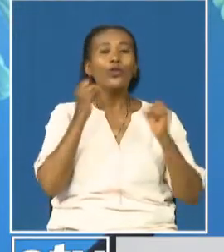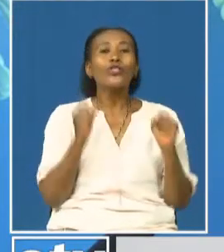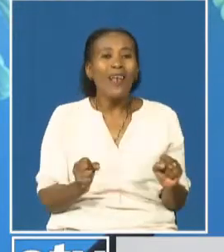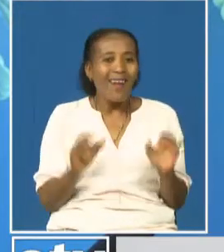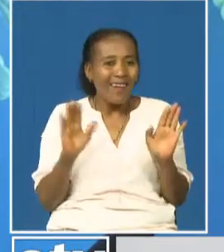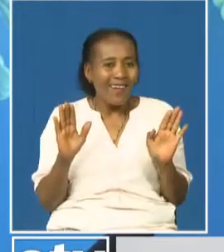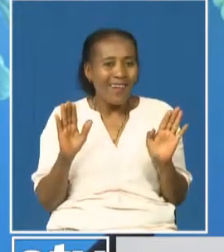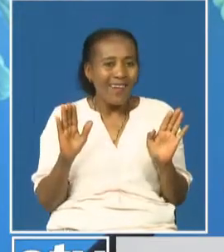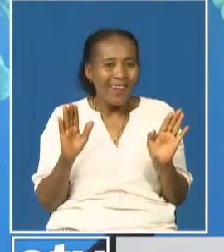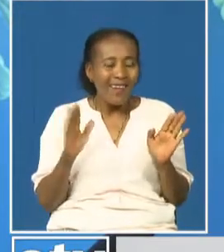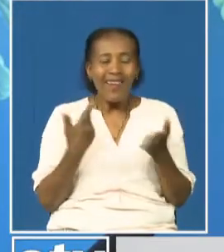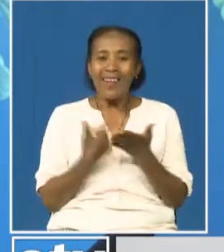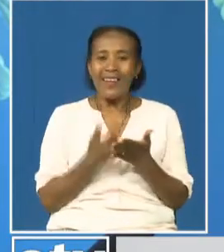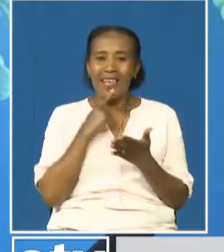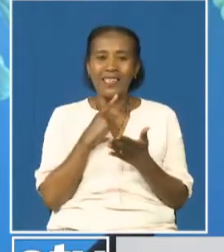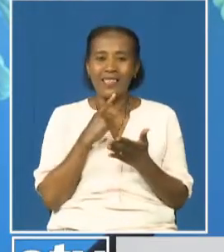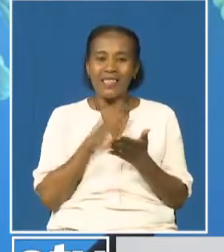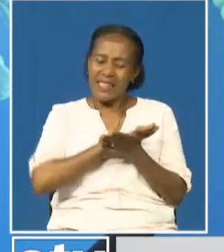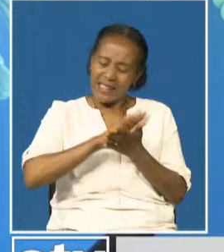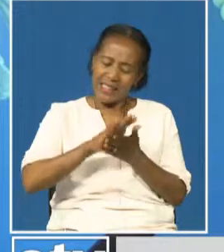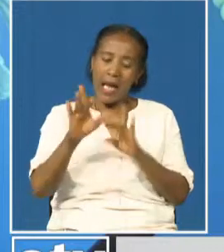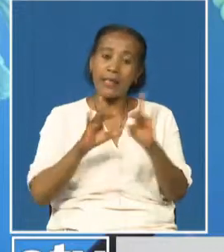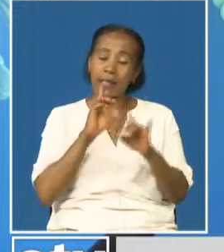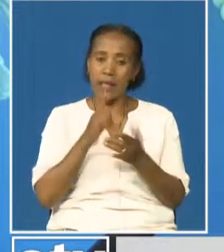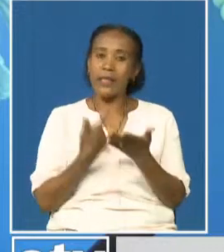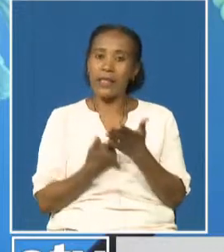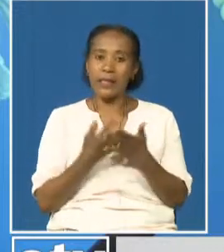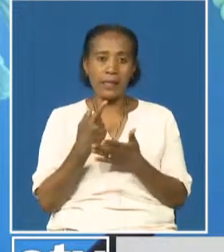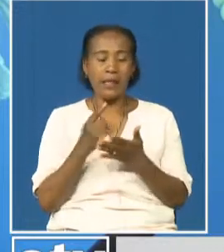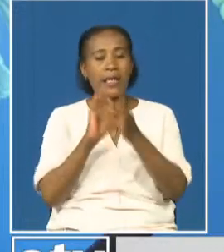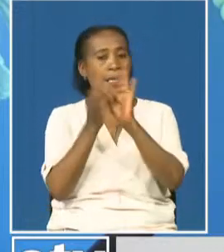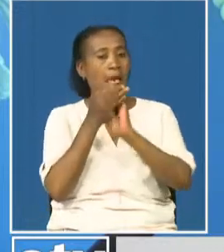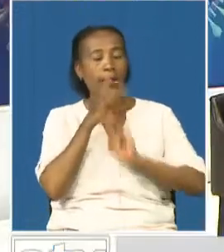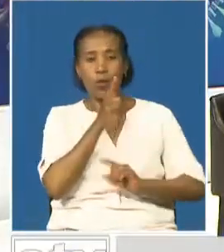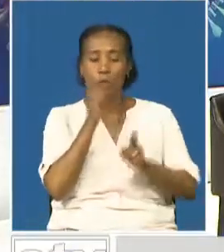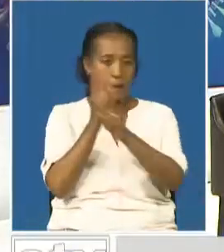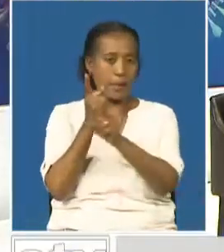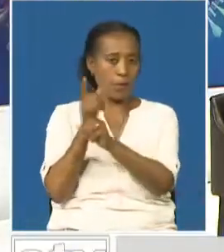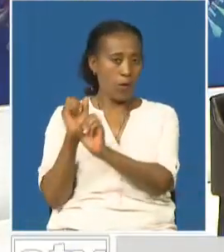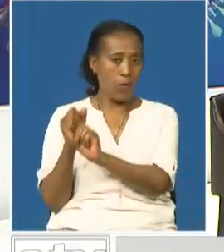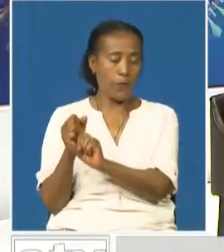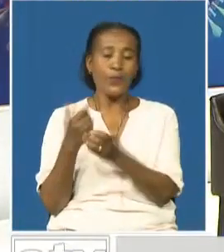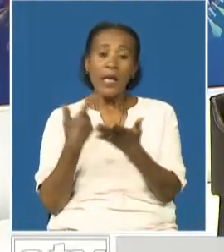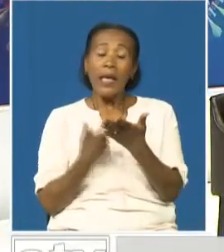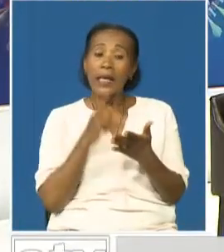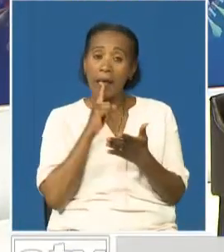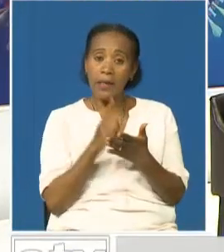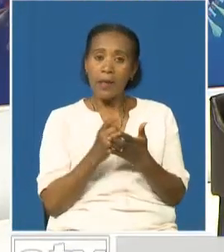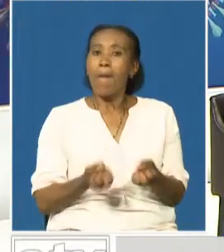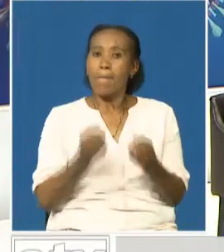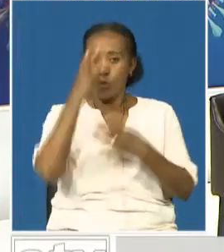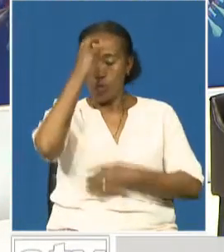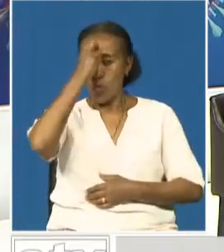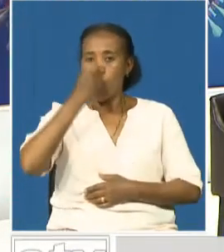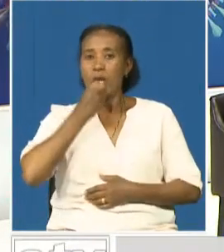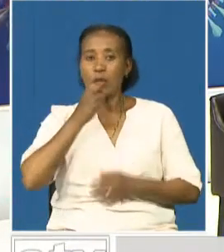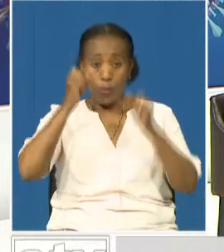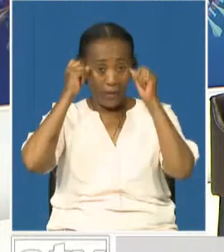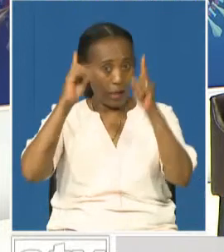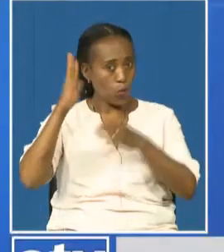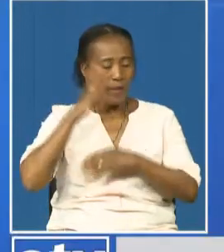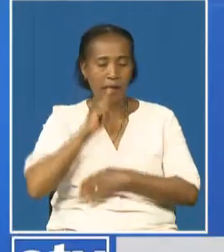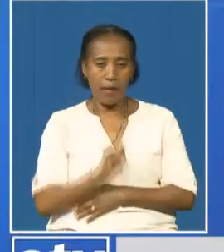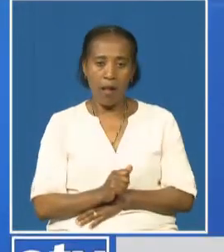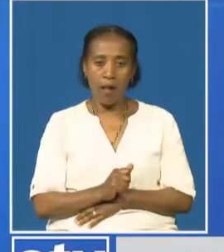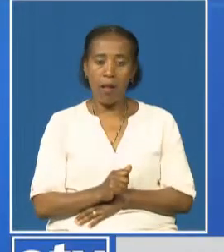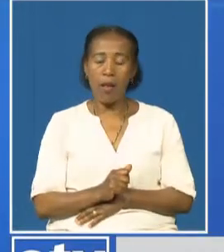እና ይሄኛውን ጥርት አድርገ ነው እንደሚሄድ ነው። እንደዛ ደግሞ እንዳይተረጉ ልክ ነው። አይ ይሄንንማ ብዙ ወላጆች የሚረዱ